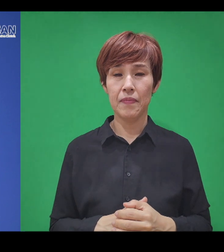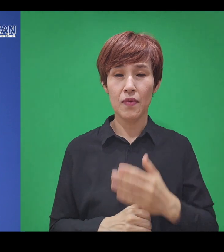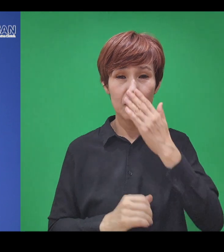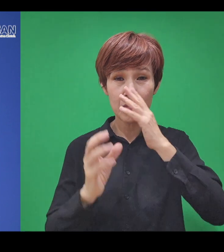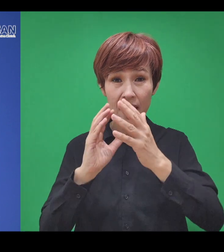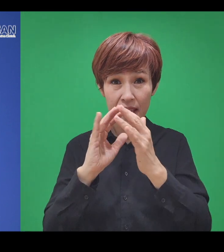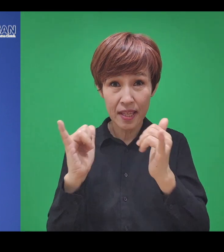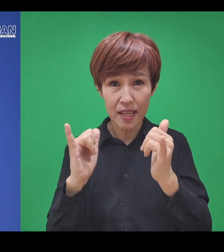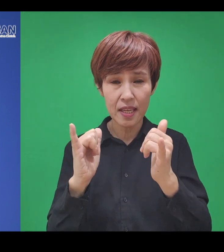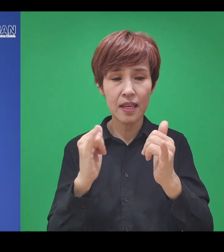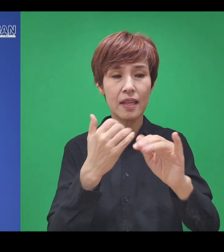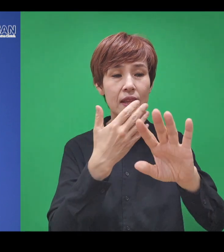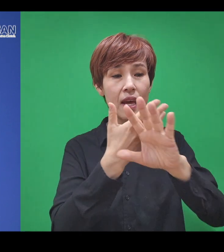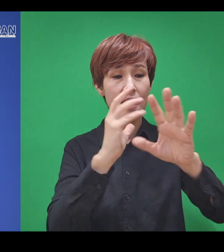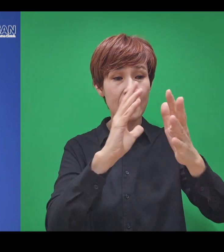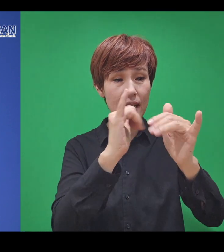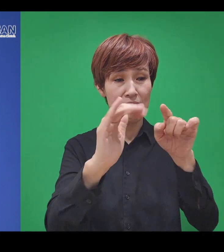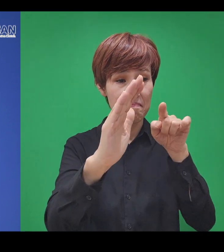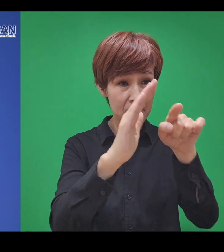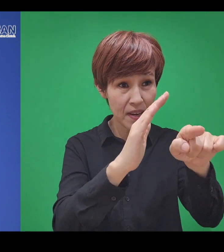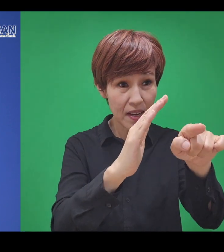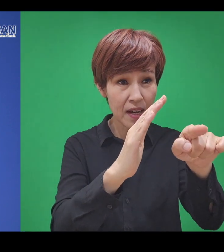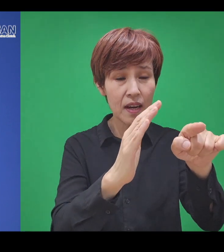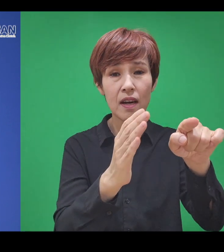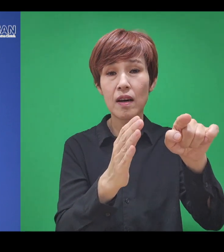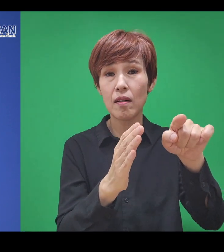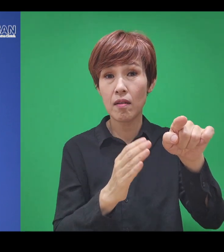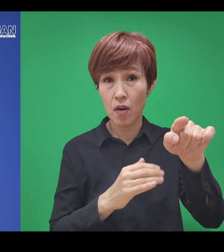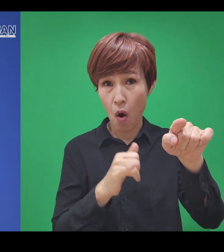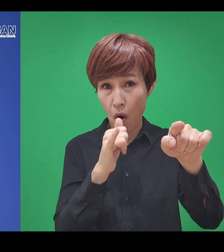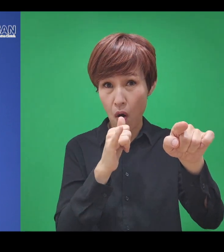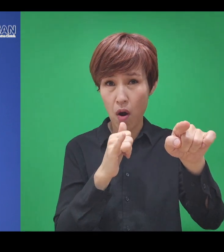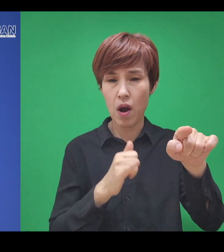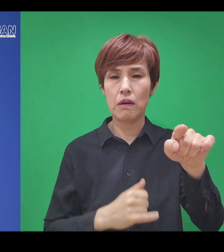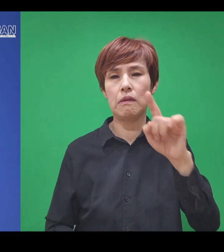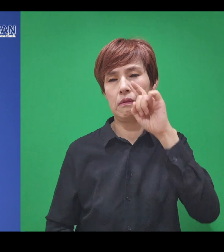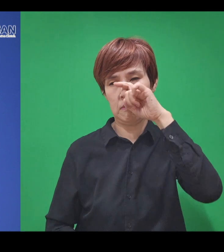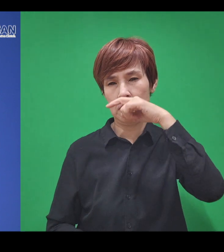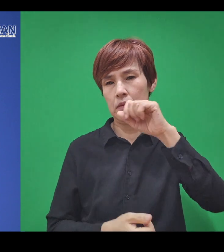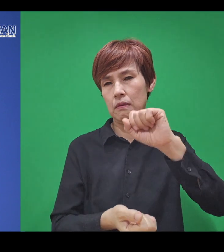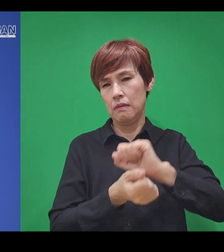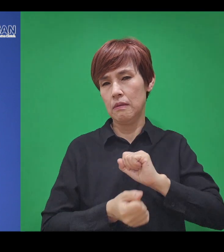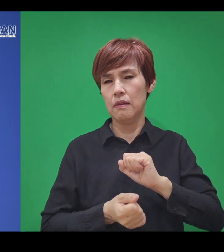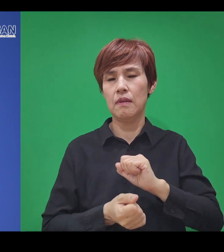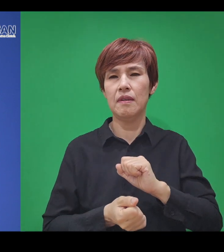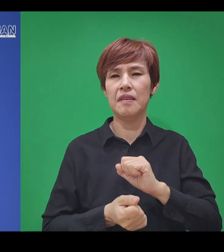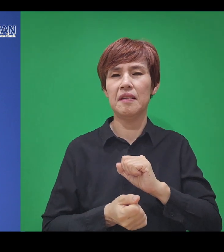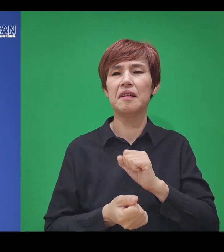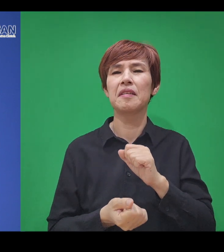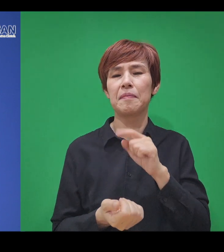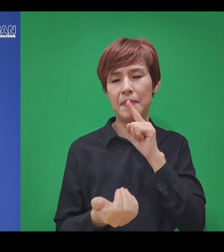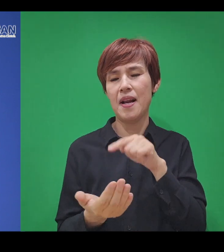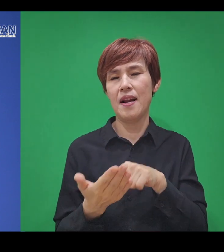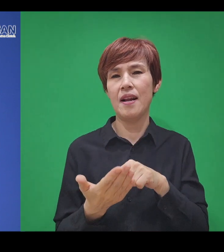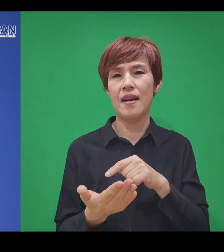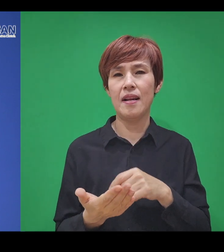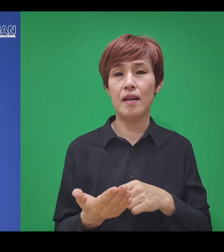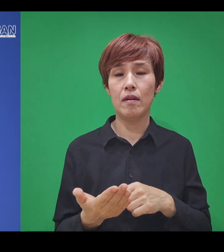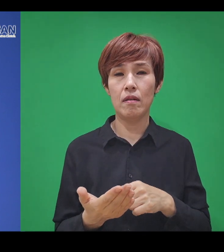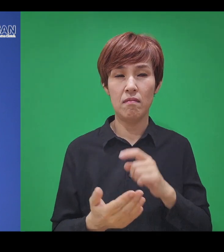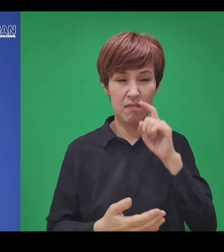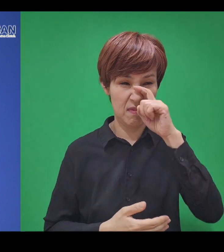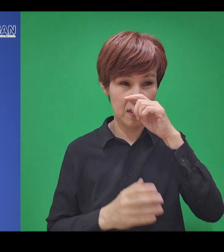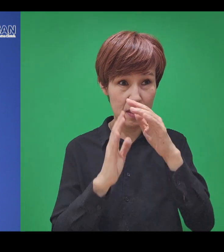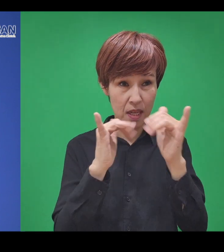유대인들이 이방인의 집에 들어가면 정결 예법에 따라 부정해집니다. 부정한 자는